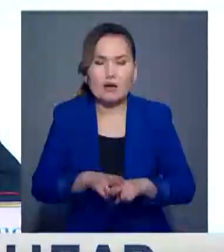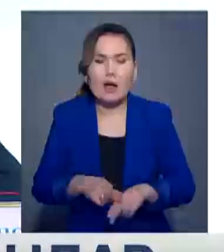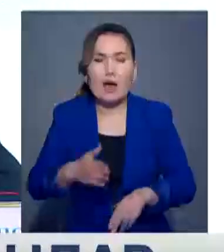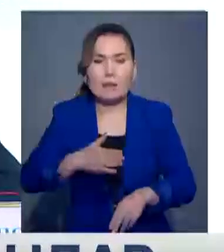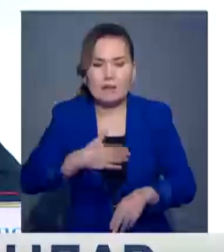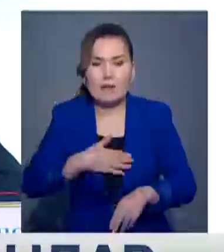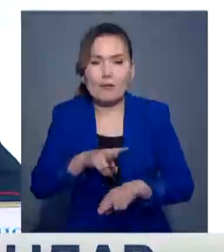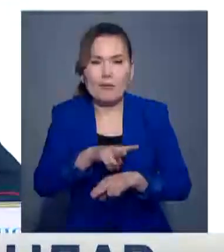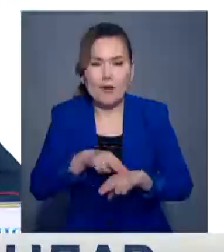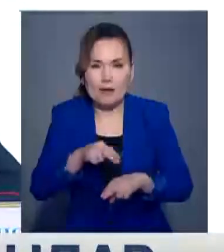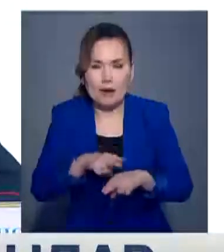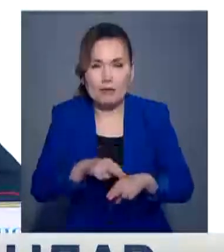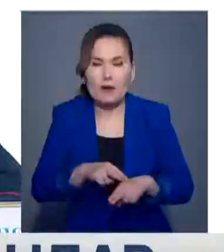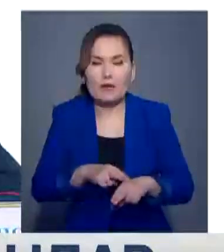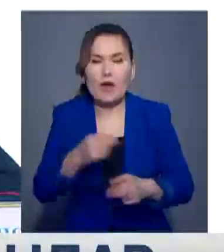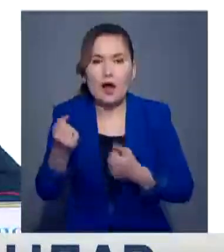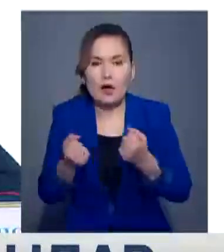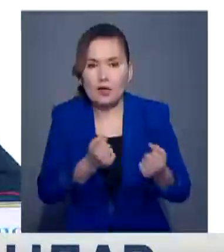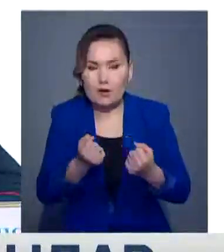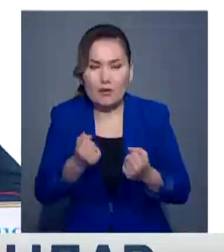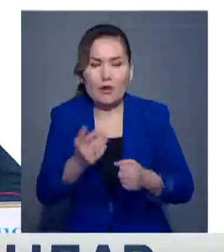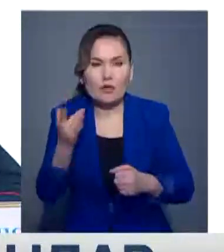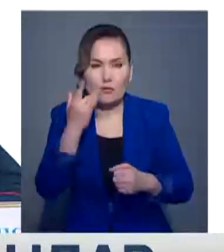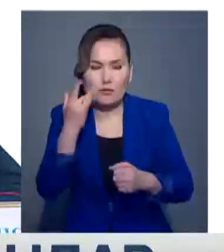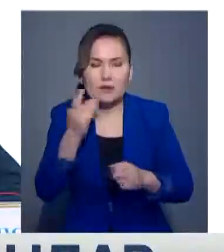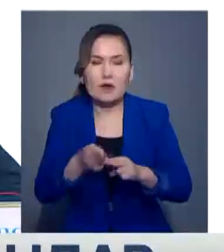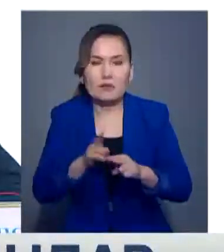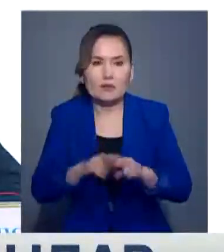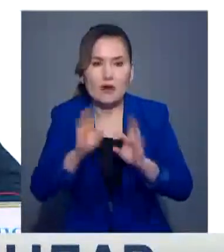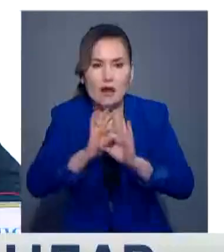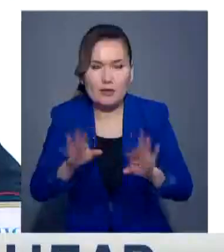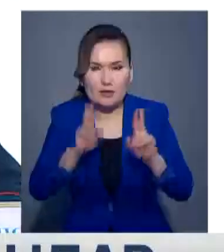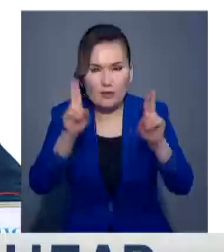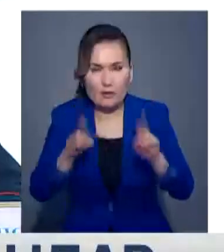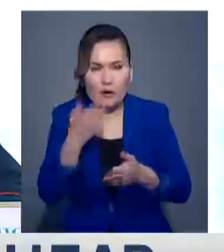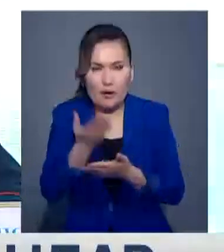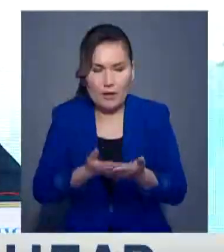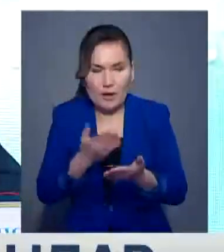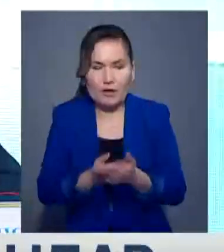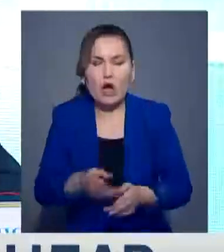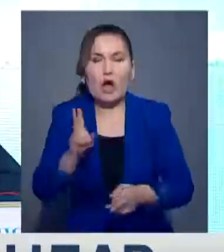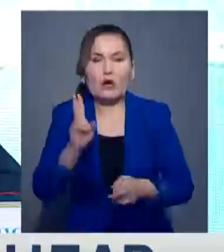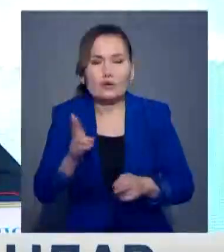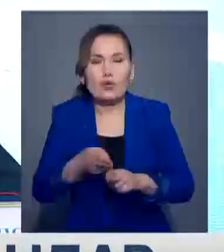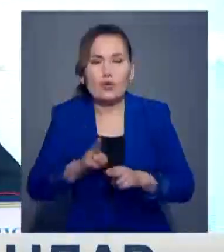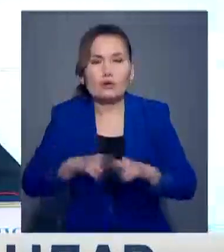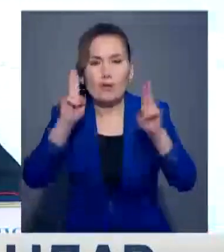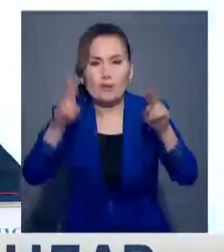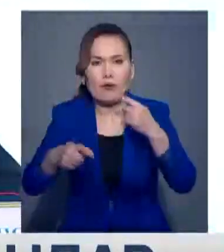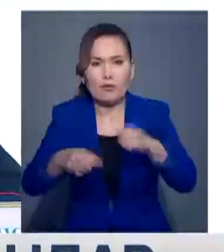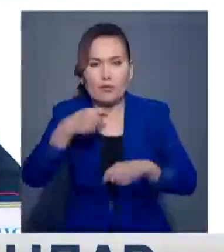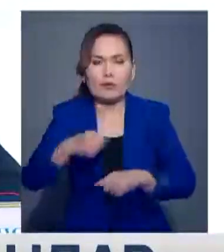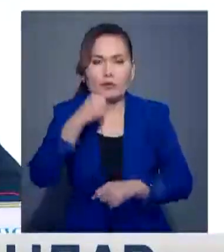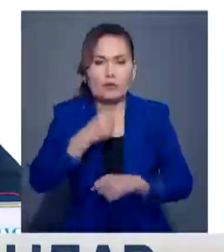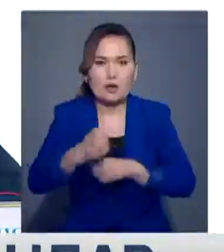Біздің қызметкерлер азаматтармен күнделікті түсіндірме жұмыстарын жүргізеді. Карантин нормасын бұзғандарға ғана шара